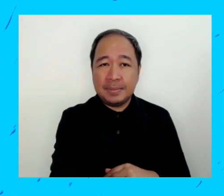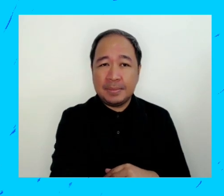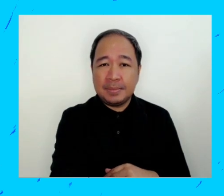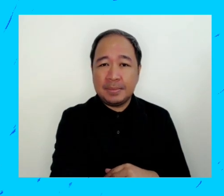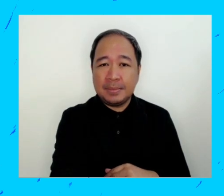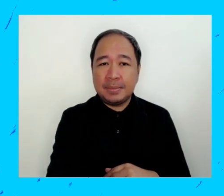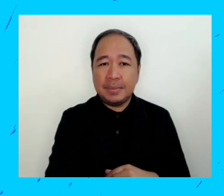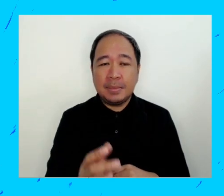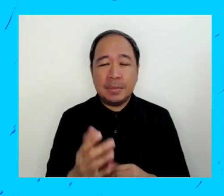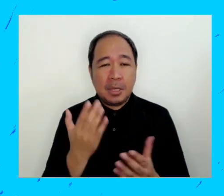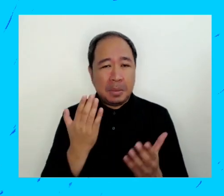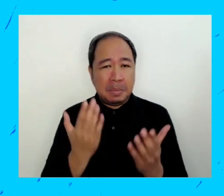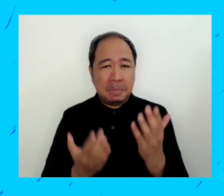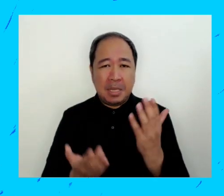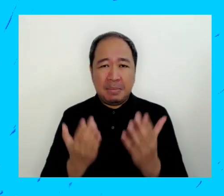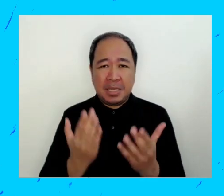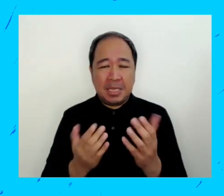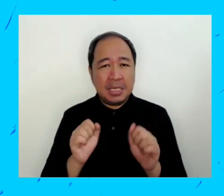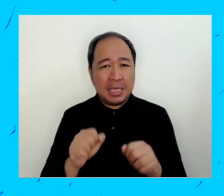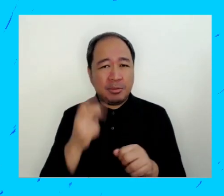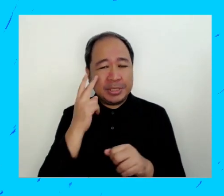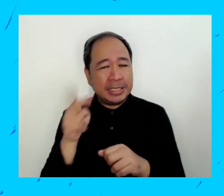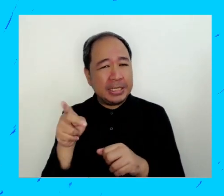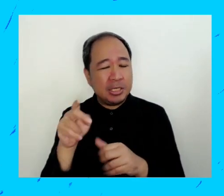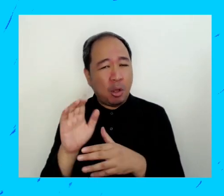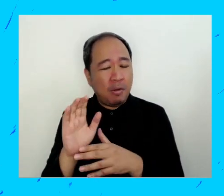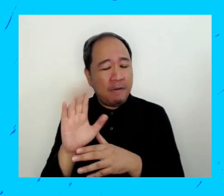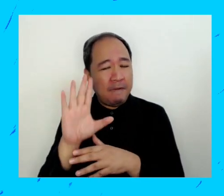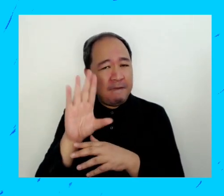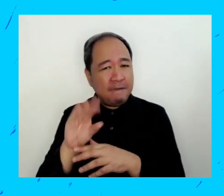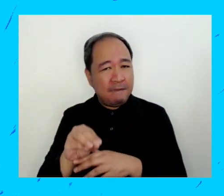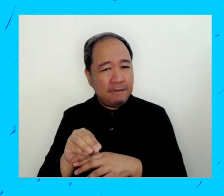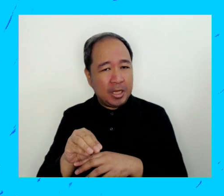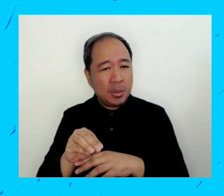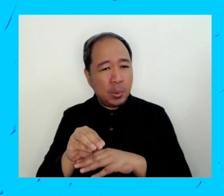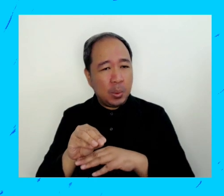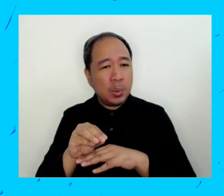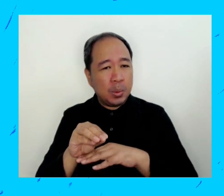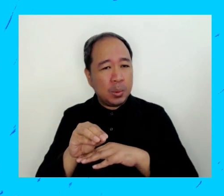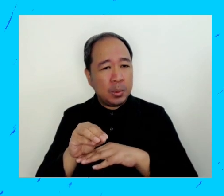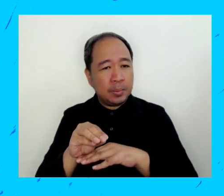Peut-être tu peux débrancher ton vidéo.